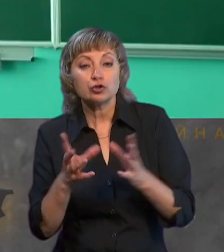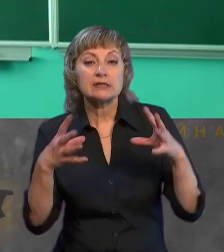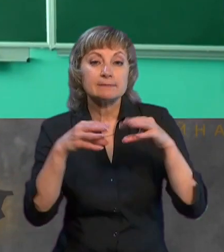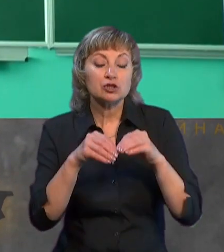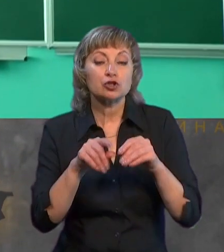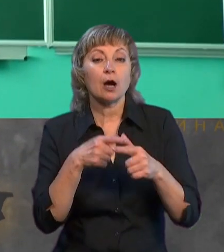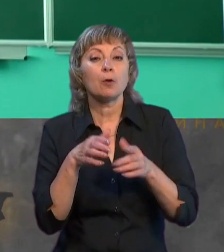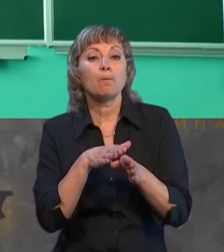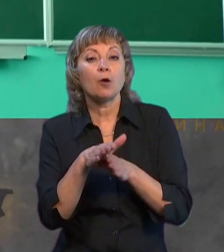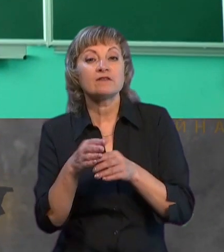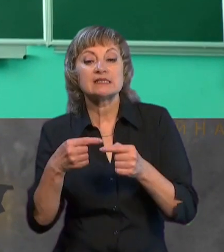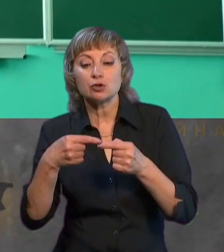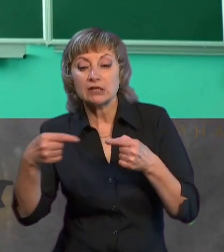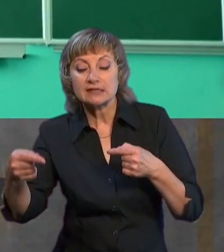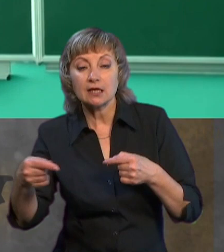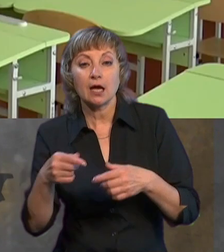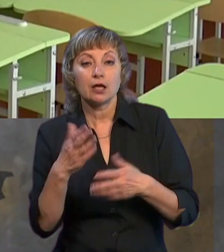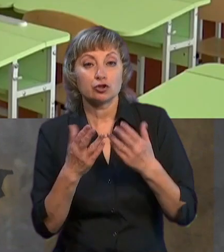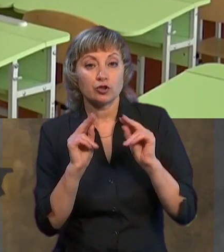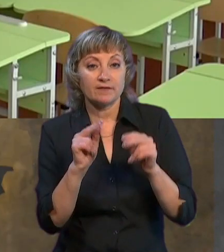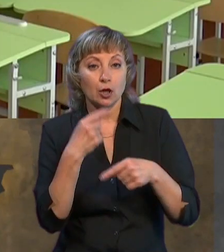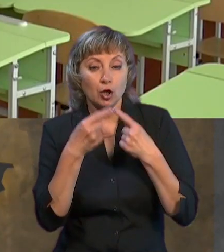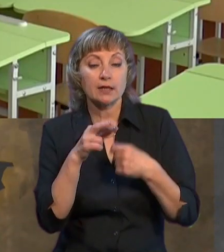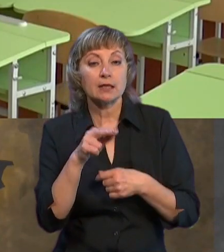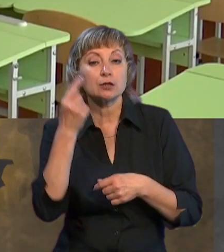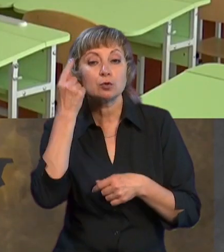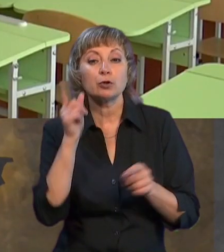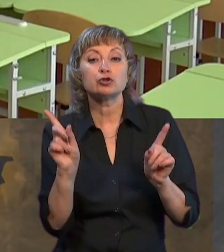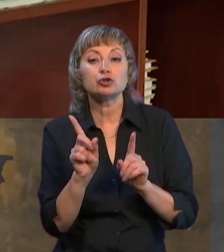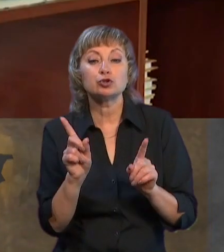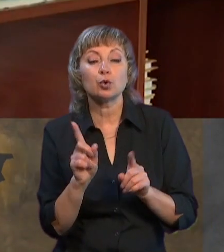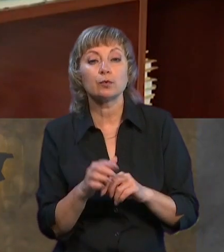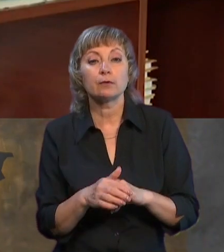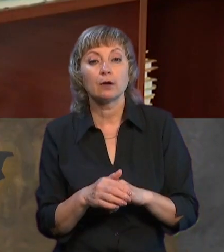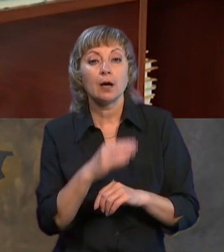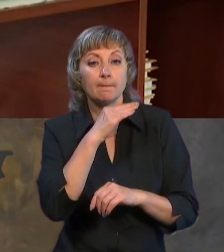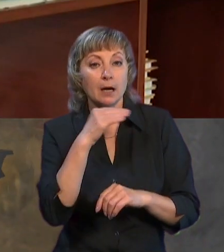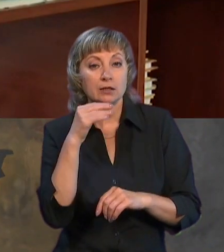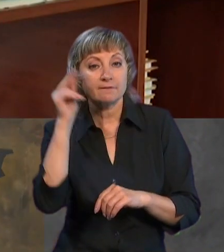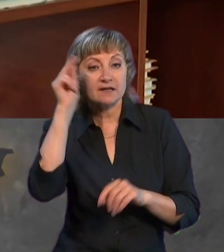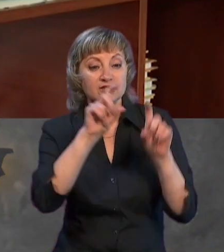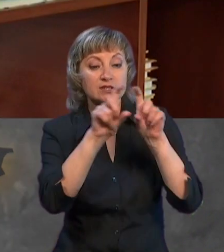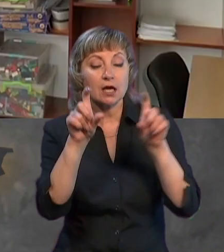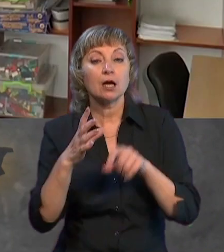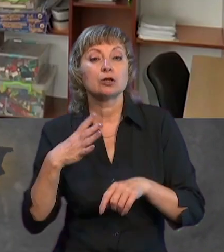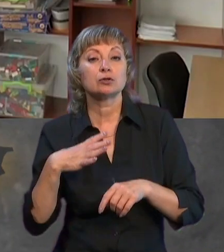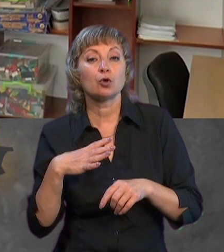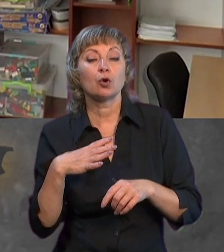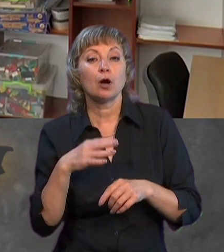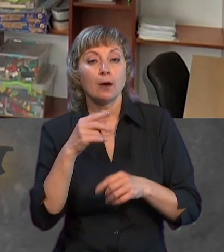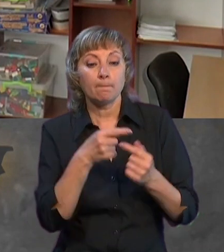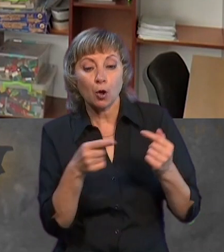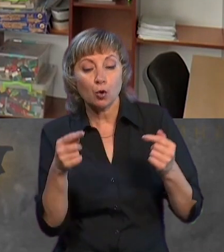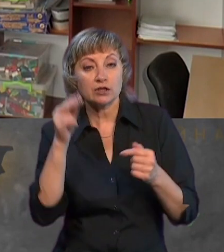дистанційно. Якщо відверто говорити, я думаю, що багатьом навчальним закладам доведеться по ходу навчального